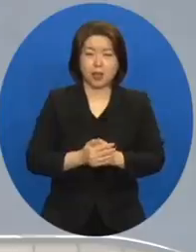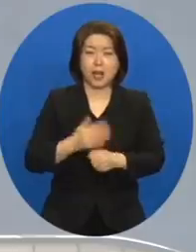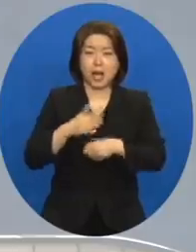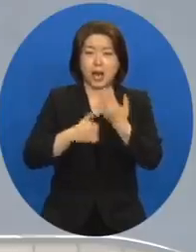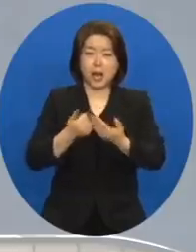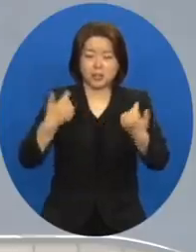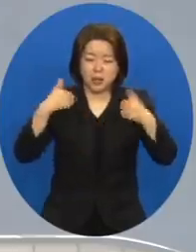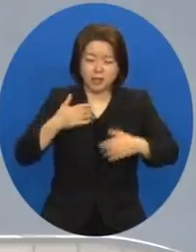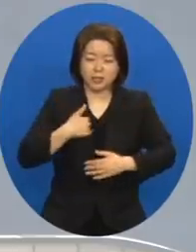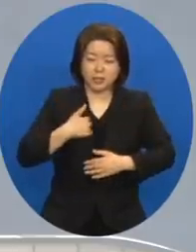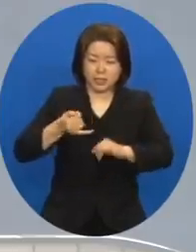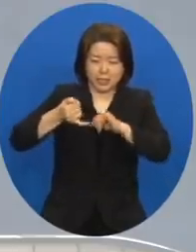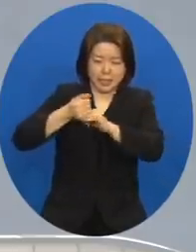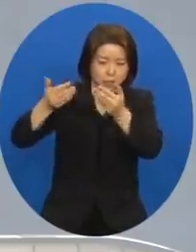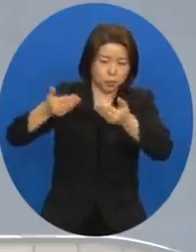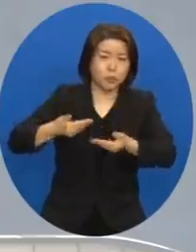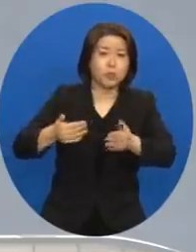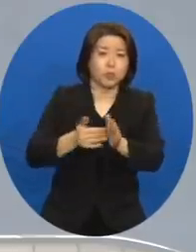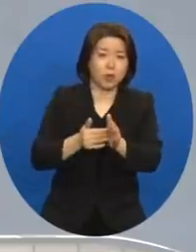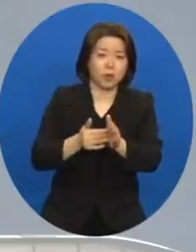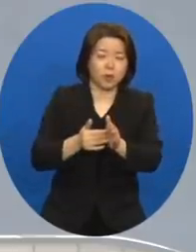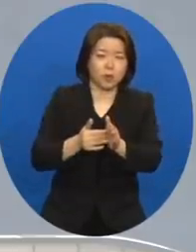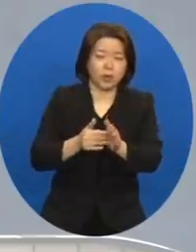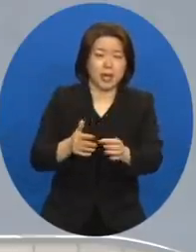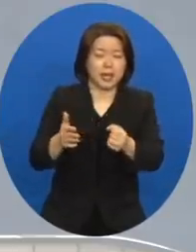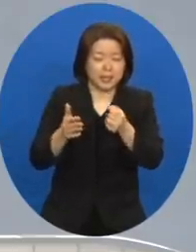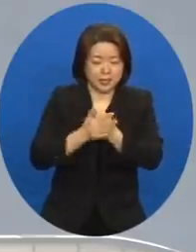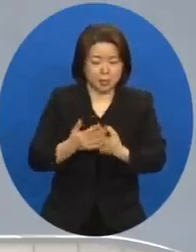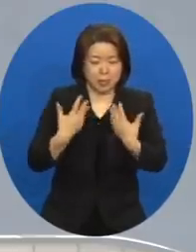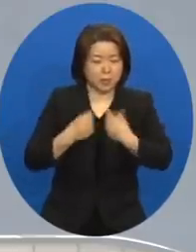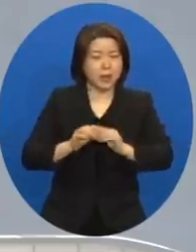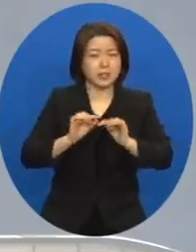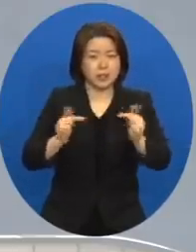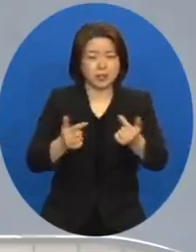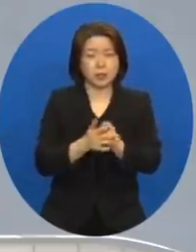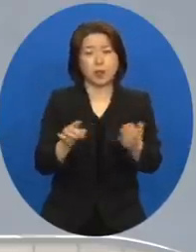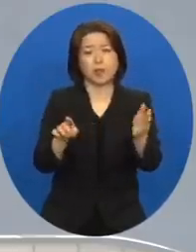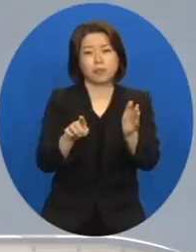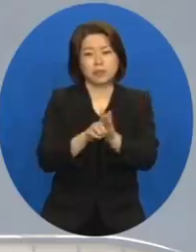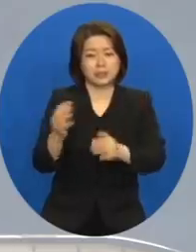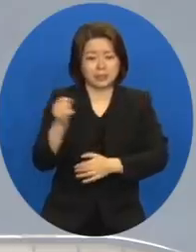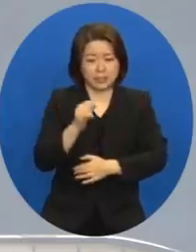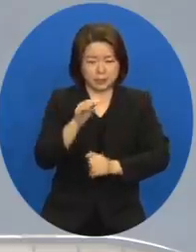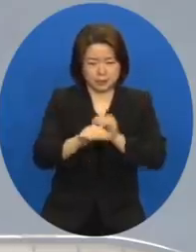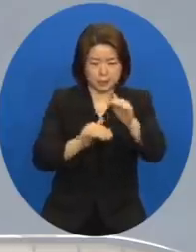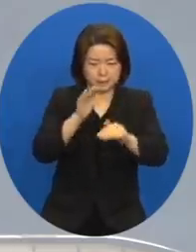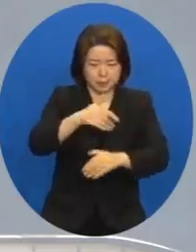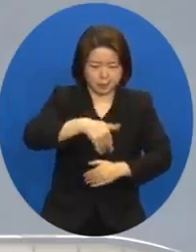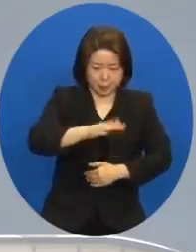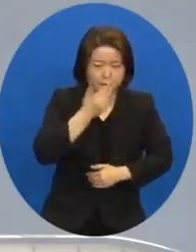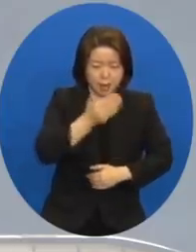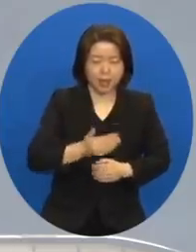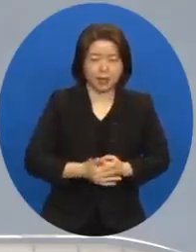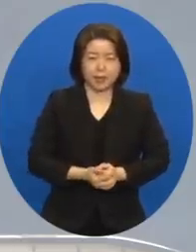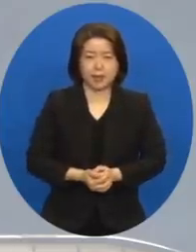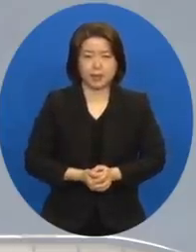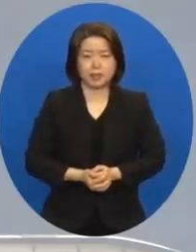약속을 지키 셨어요 그러니까 좌절하지 않고 믿음으로 나아갈 수 있었던 거예요